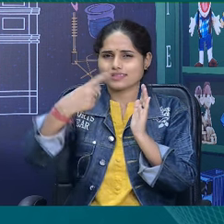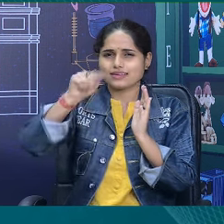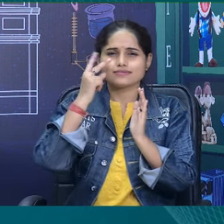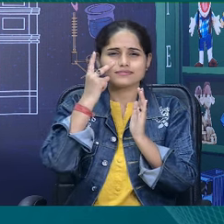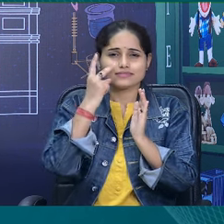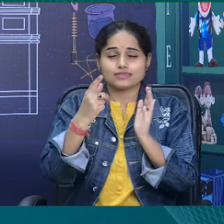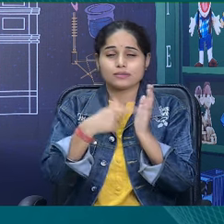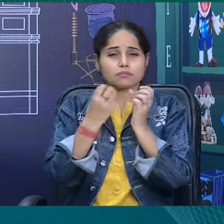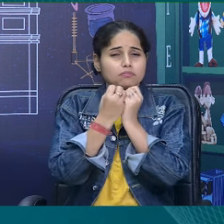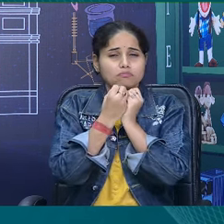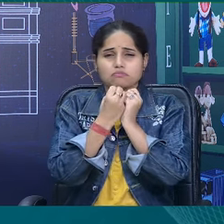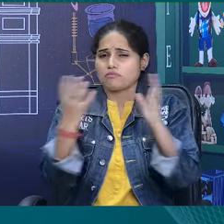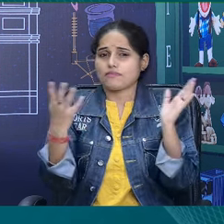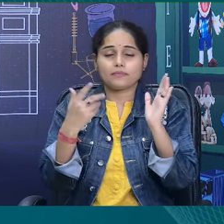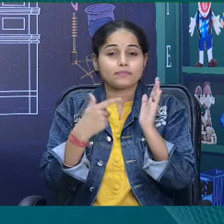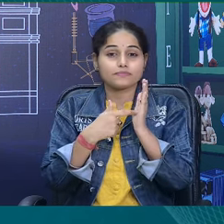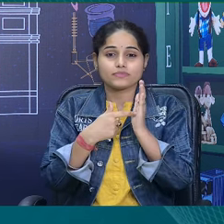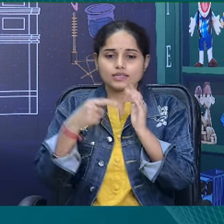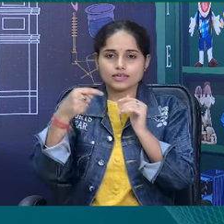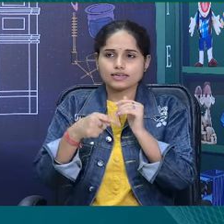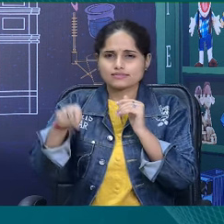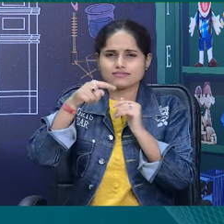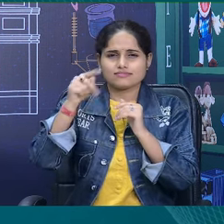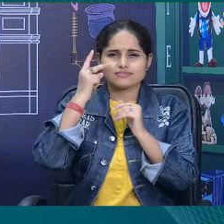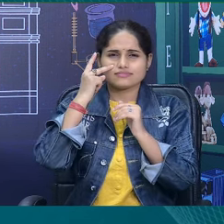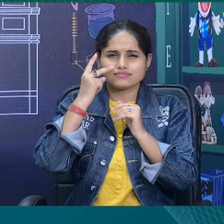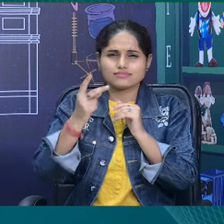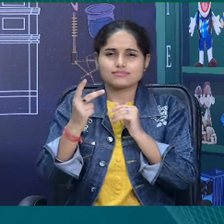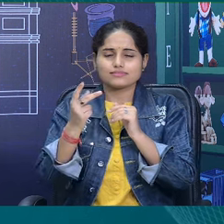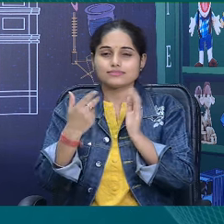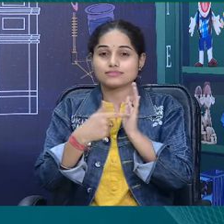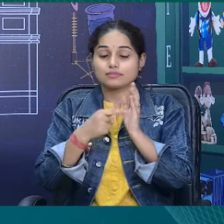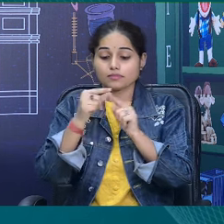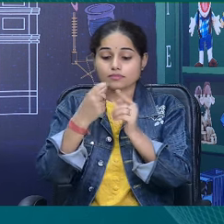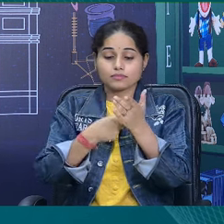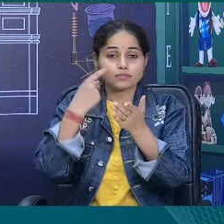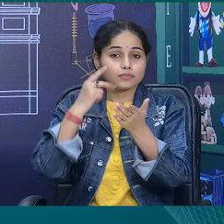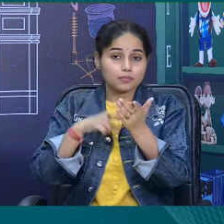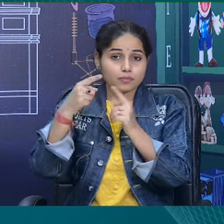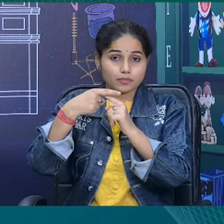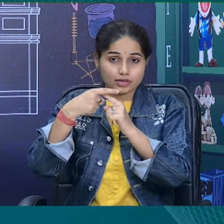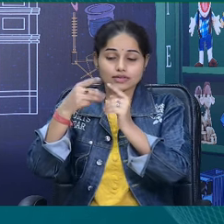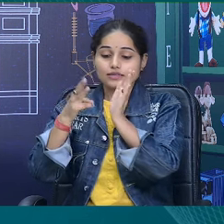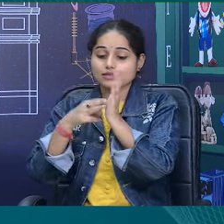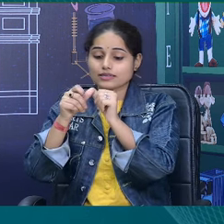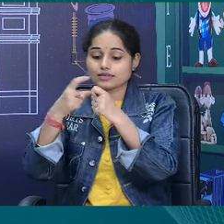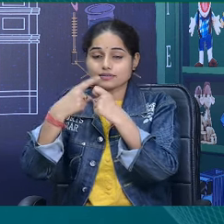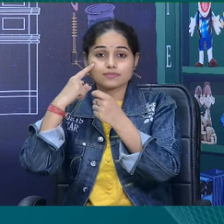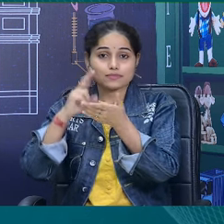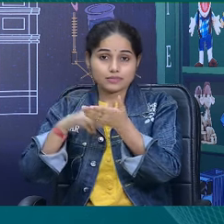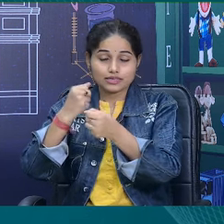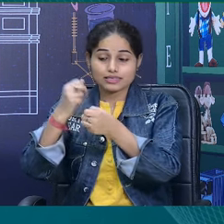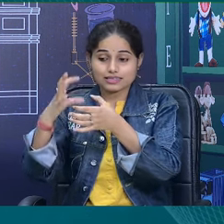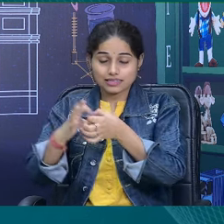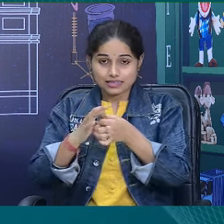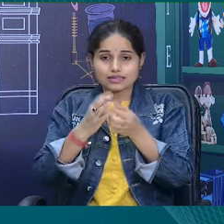देखा होगा कि बहुत तरह के अ आज की डेट में आपके अ प्रिंट मेकिंग से रिलेटेड सामान मिलते हैं बेडशीट्स मिलती